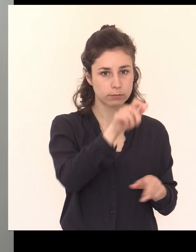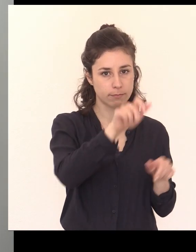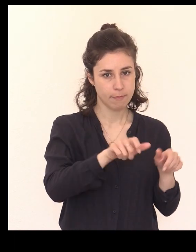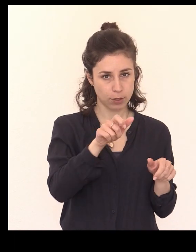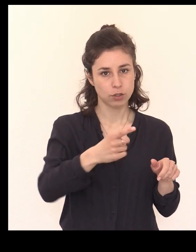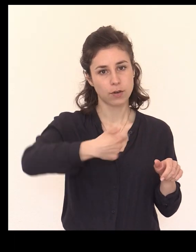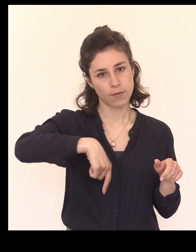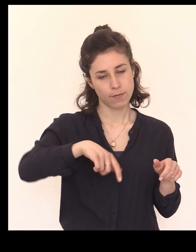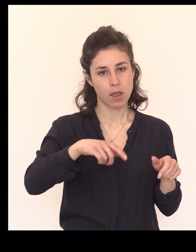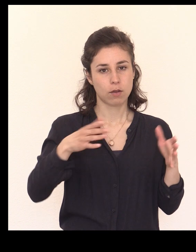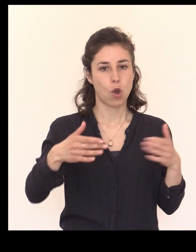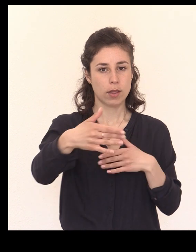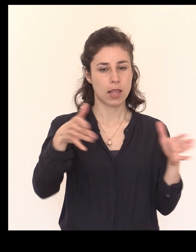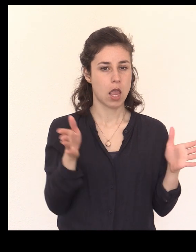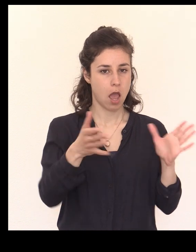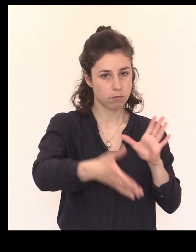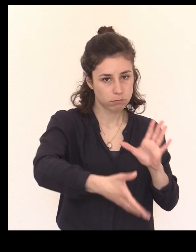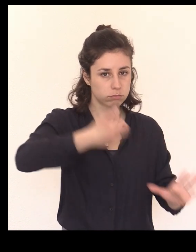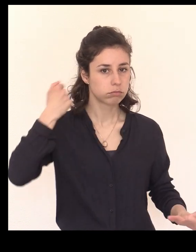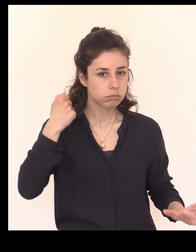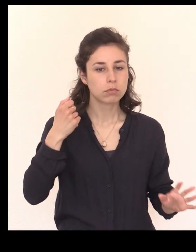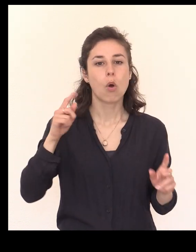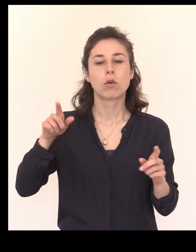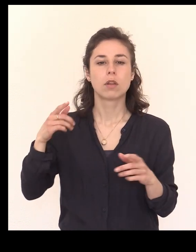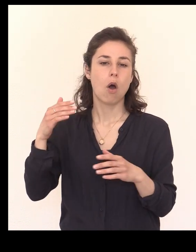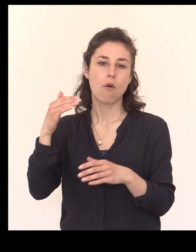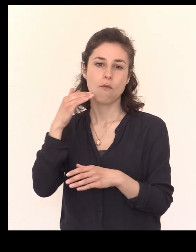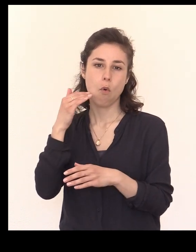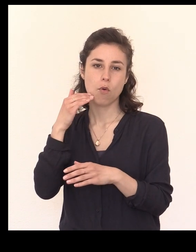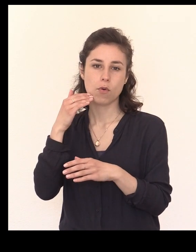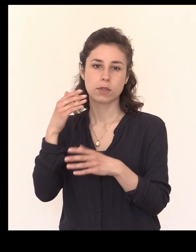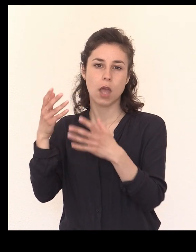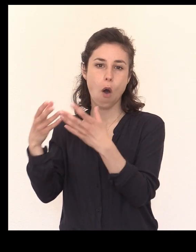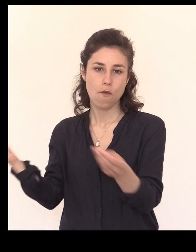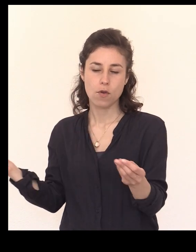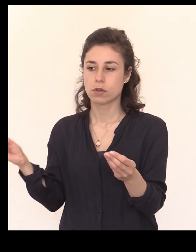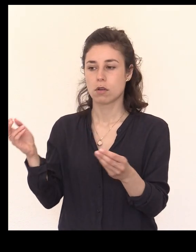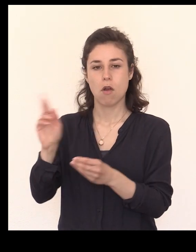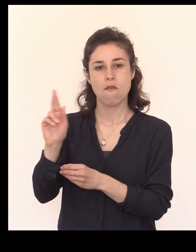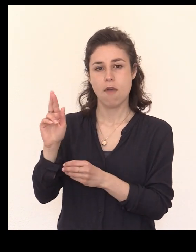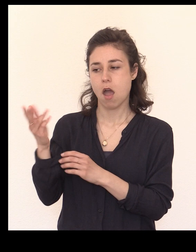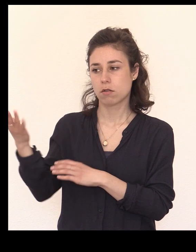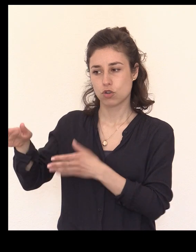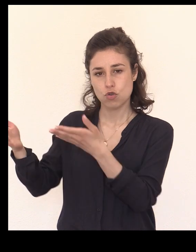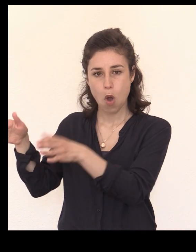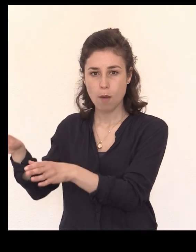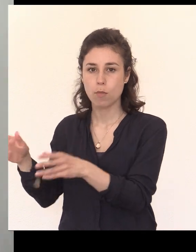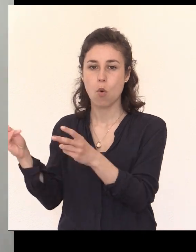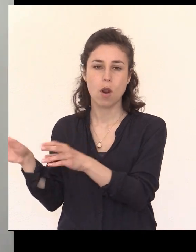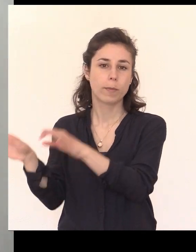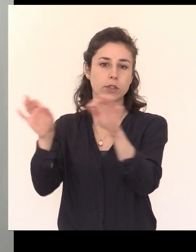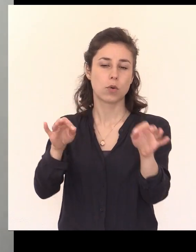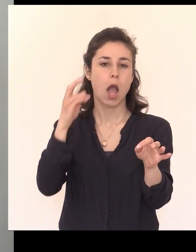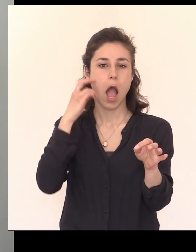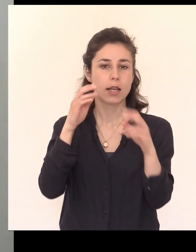Container und Wohnungsauflösungen von Leute, die halt, glaube ich, verstorben sind oder in